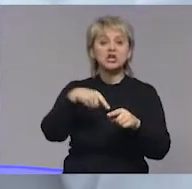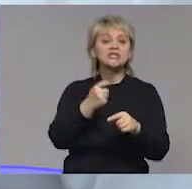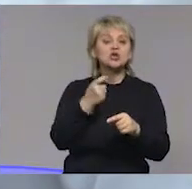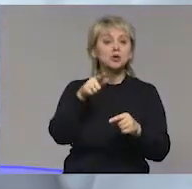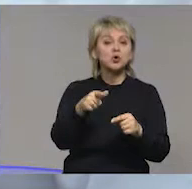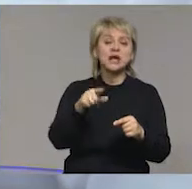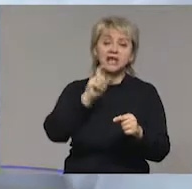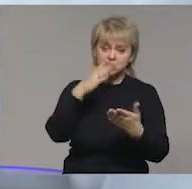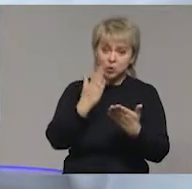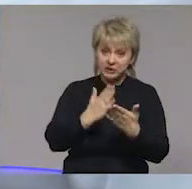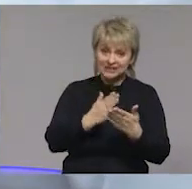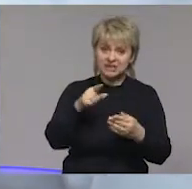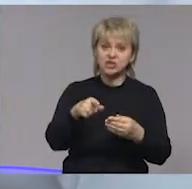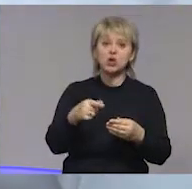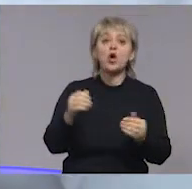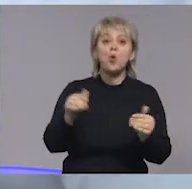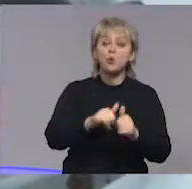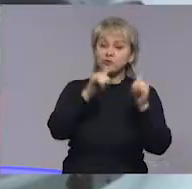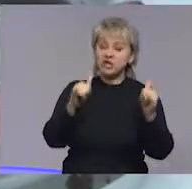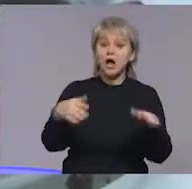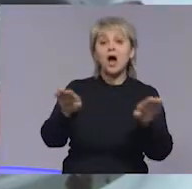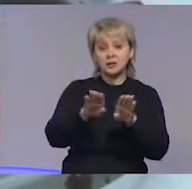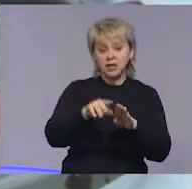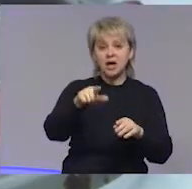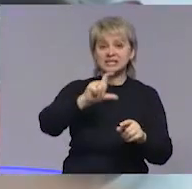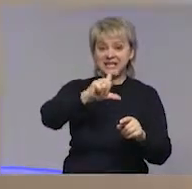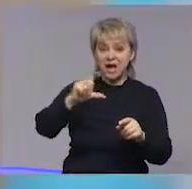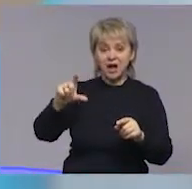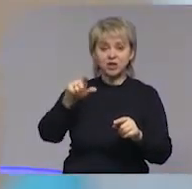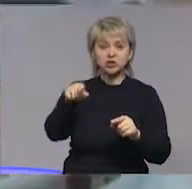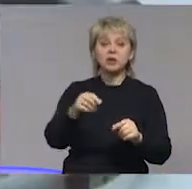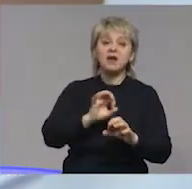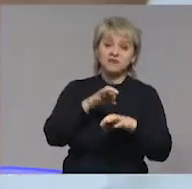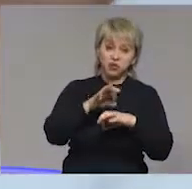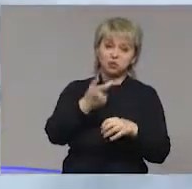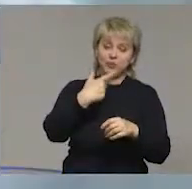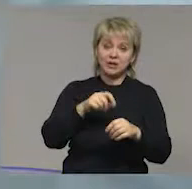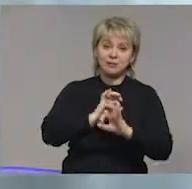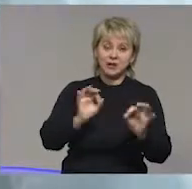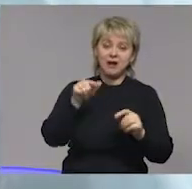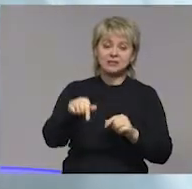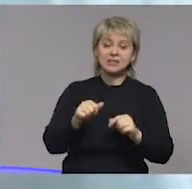немножечко там кислотность уже увеличена, а так стаканчик ведет себя прекрасно.